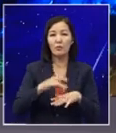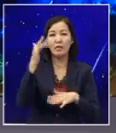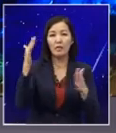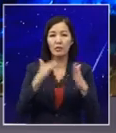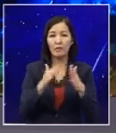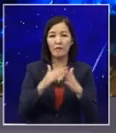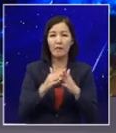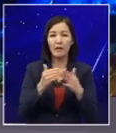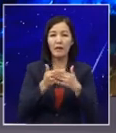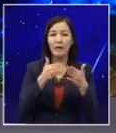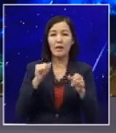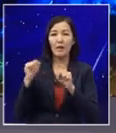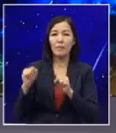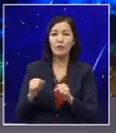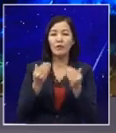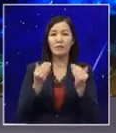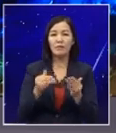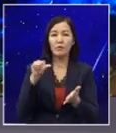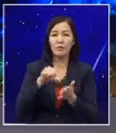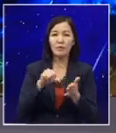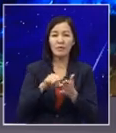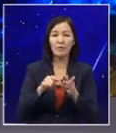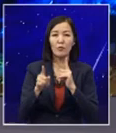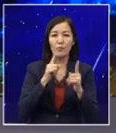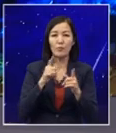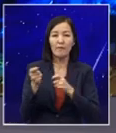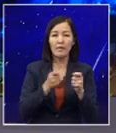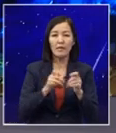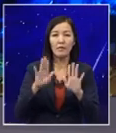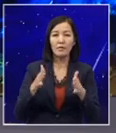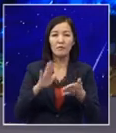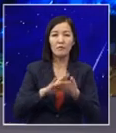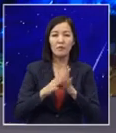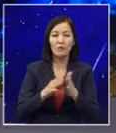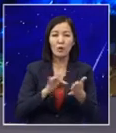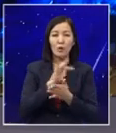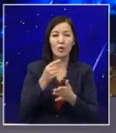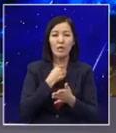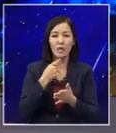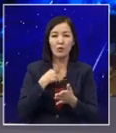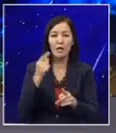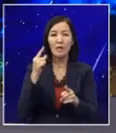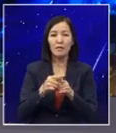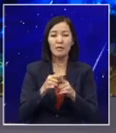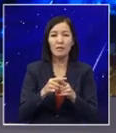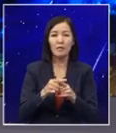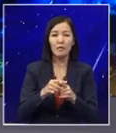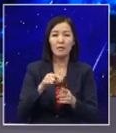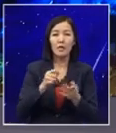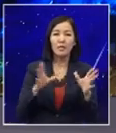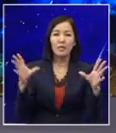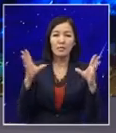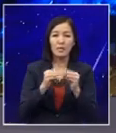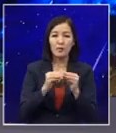этом направлении поделились участники сегодняшнего брифинга из Управления по чрезвычайным ситуациям города Талдыкурган. По словам спикеров, сотрудничество